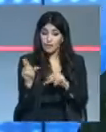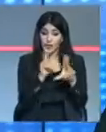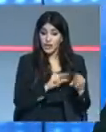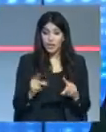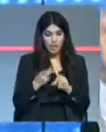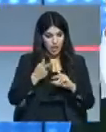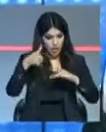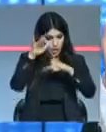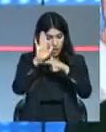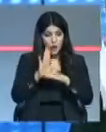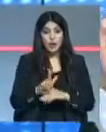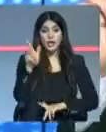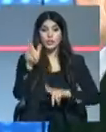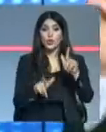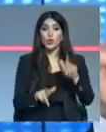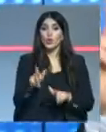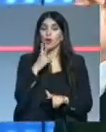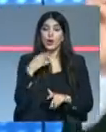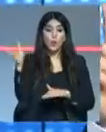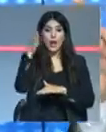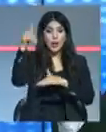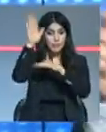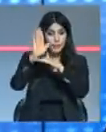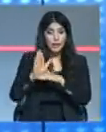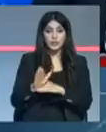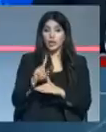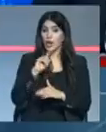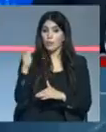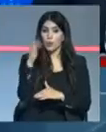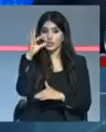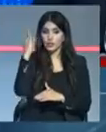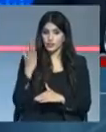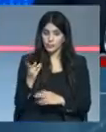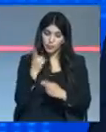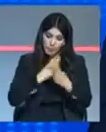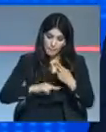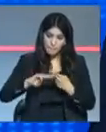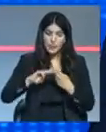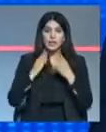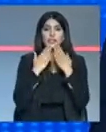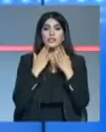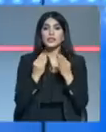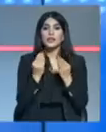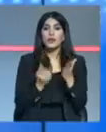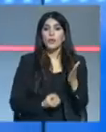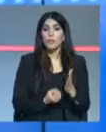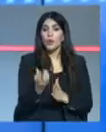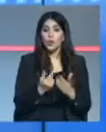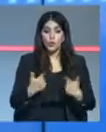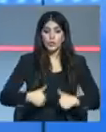حفظ سلامه ومنعه الرايه الوطنيه اللي حملوها بناء المؤسسه الامنيه شكرا جزيلا لك خالد الحيوان الناطق الرسمي باسم وزاره